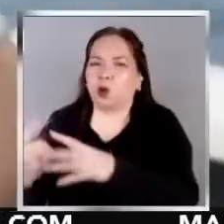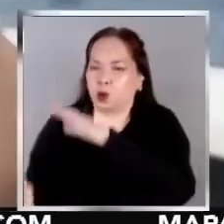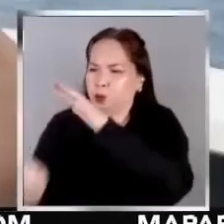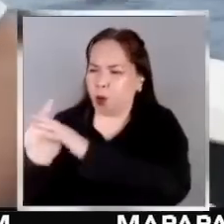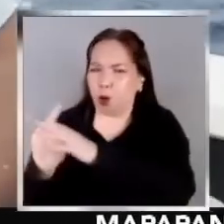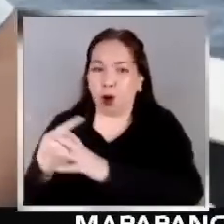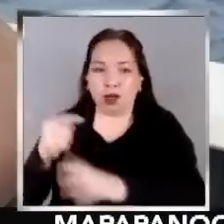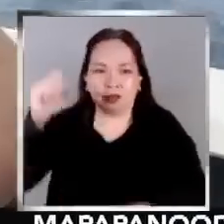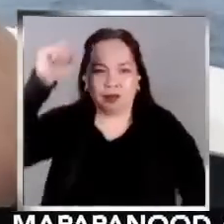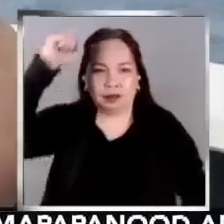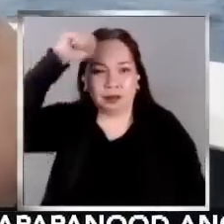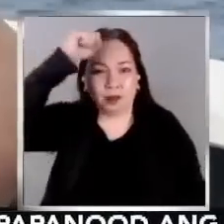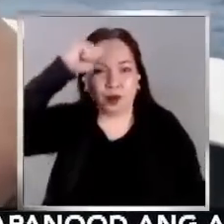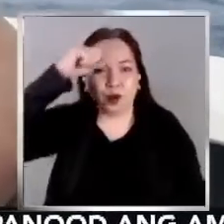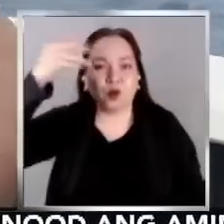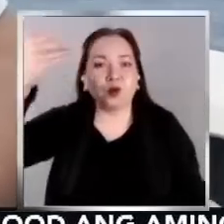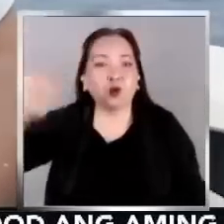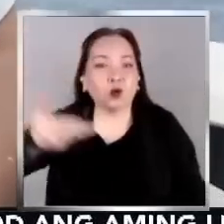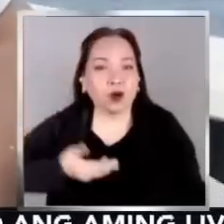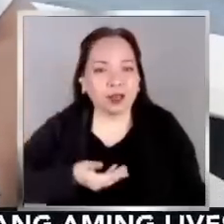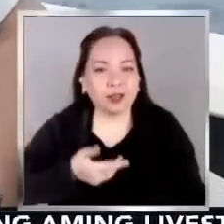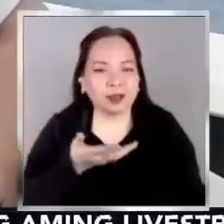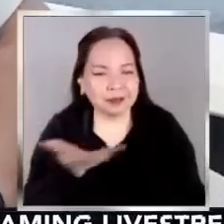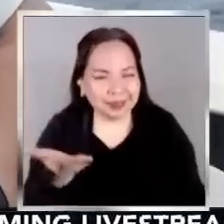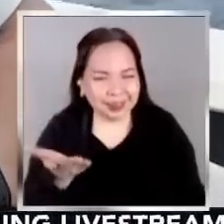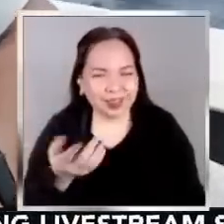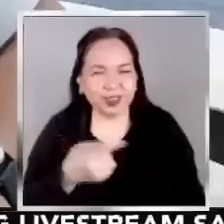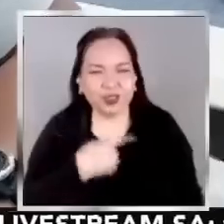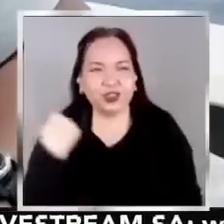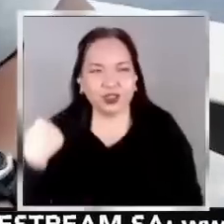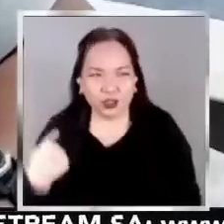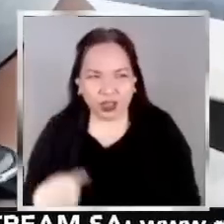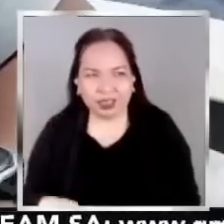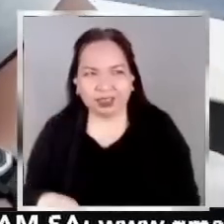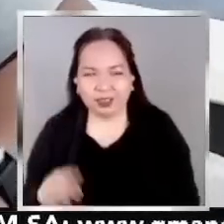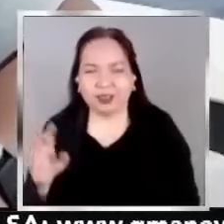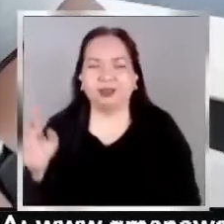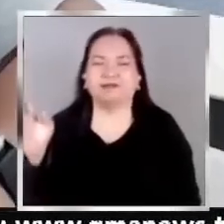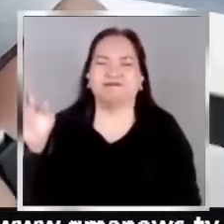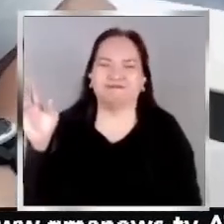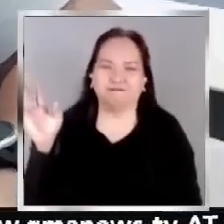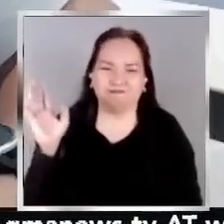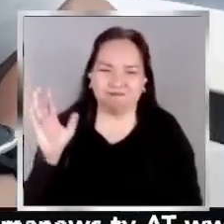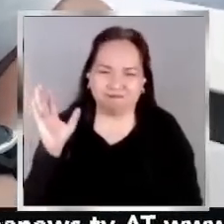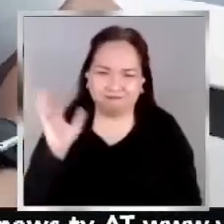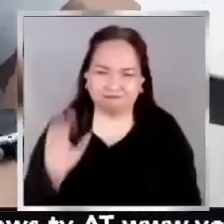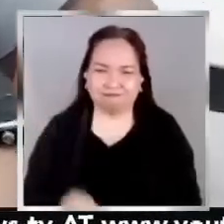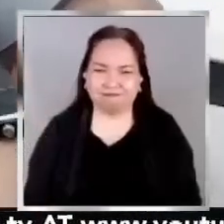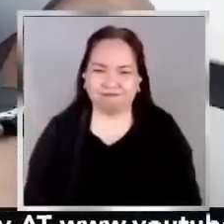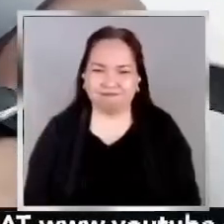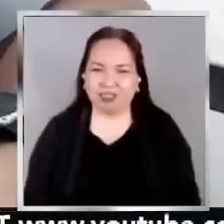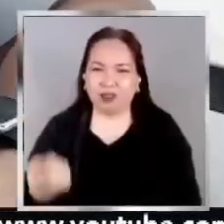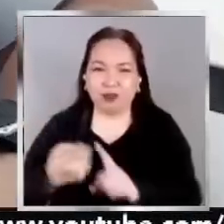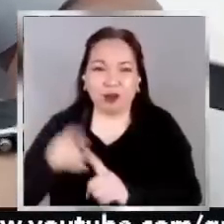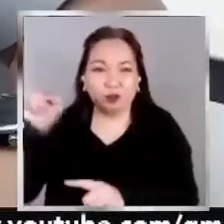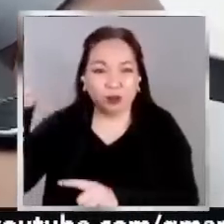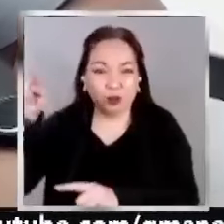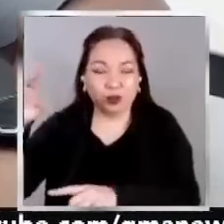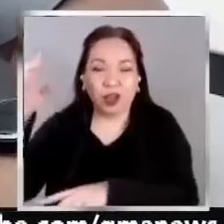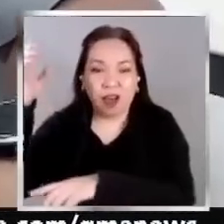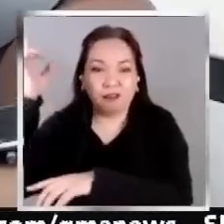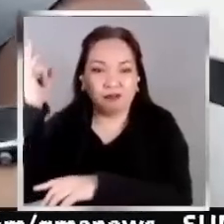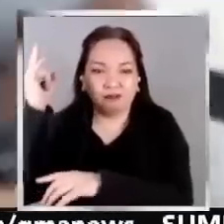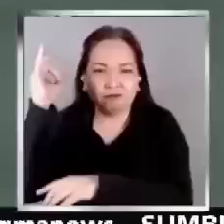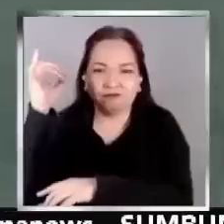So ibig sabihin, nakatanggap ako ng message galing sa isang cell tower na nasa China